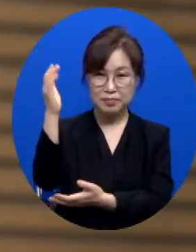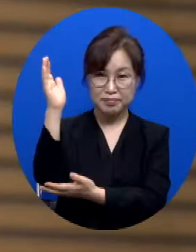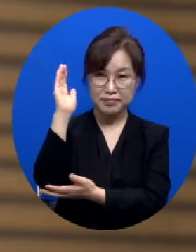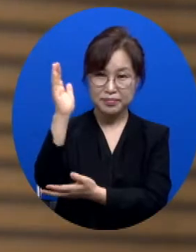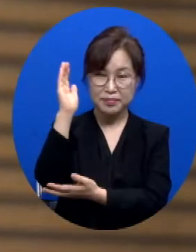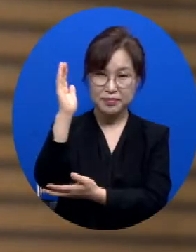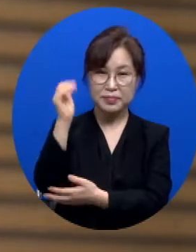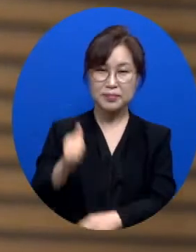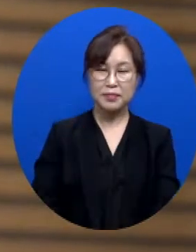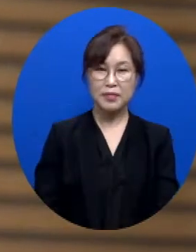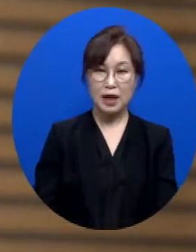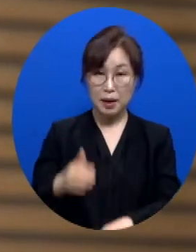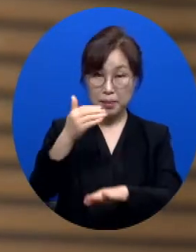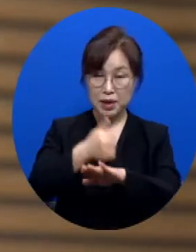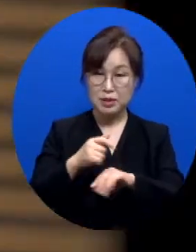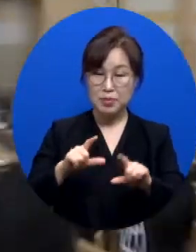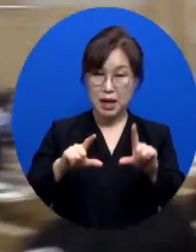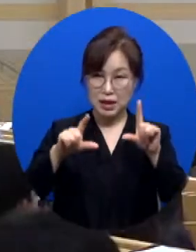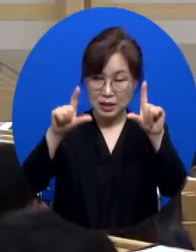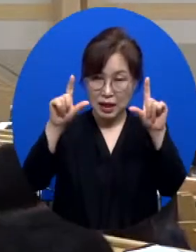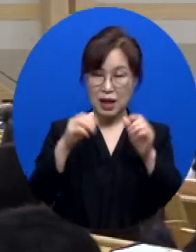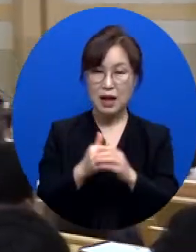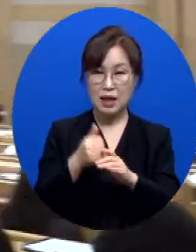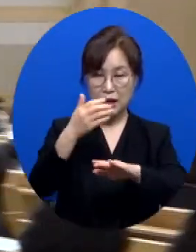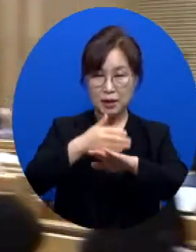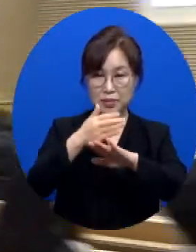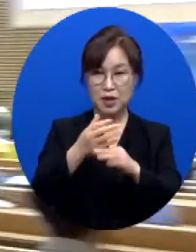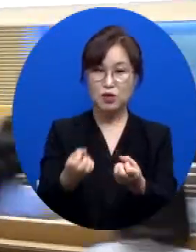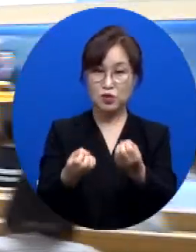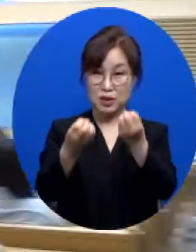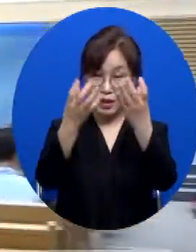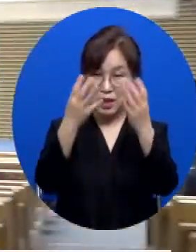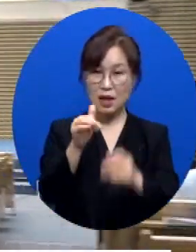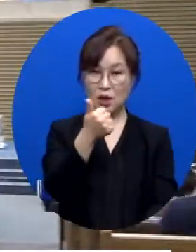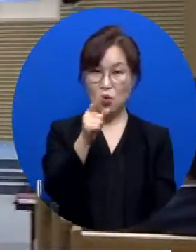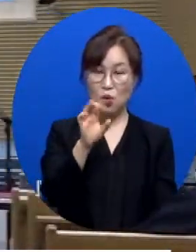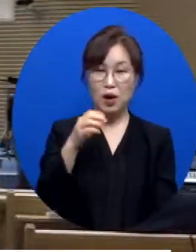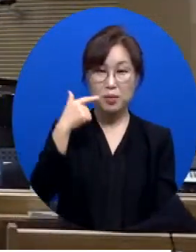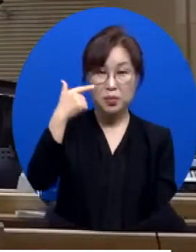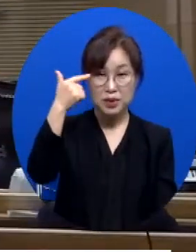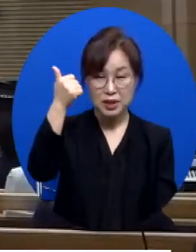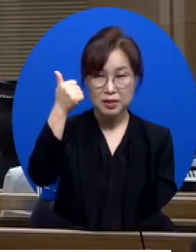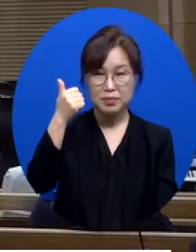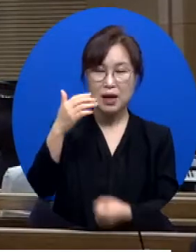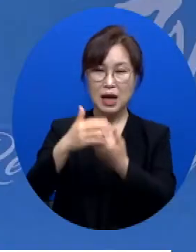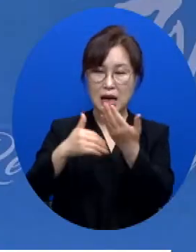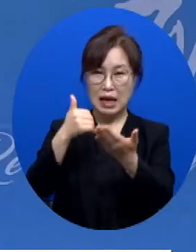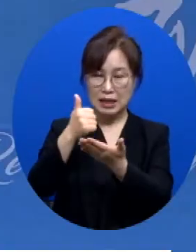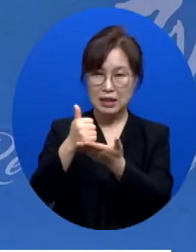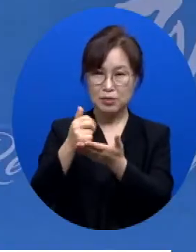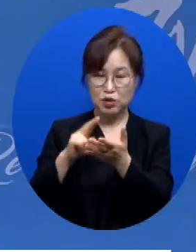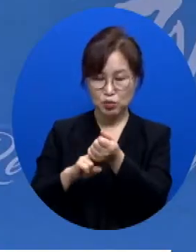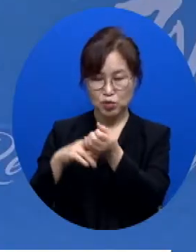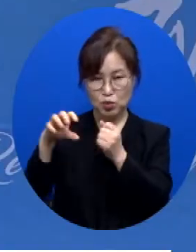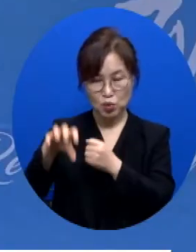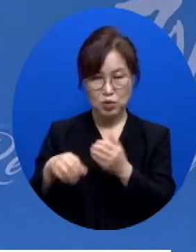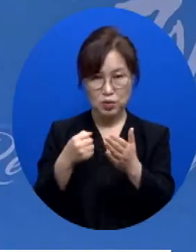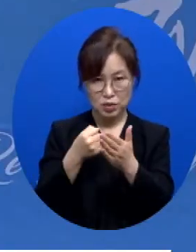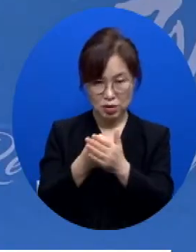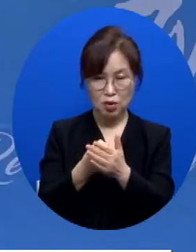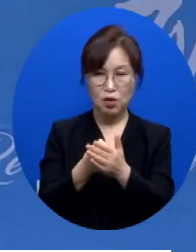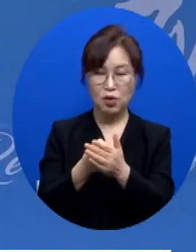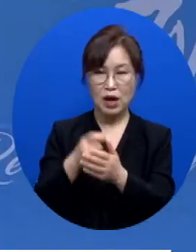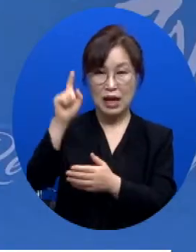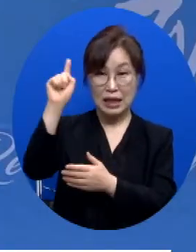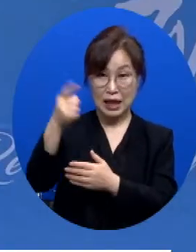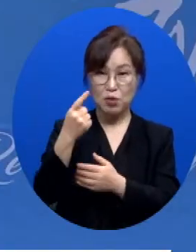전했습니다. 마지막 날 3세대 감사축제에서 황순환 목사는 하나님을 요새로 삼고 방패로 붙잡아